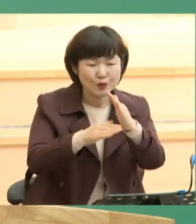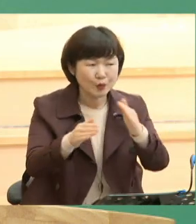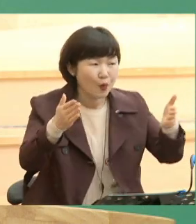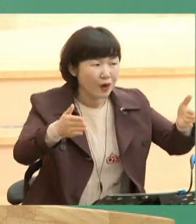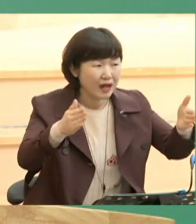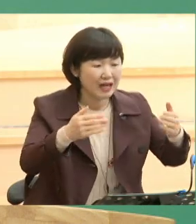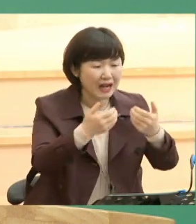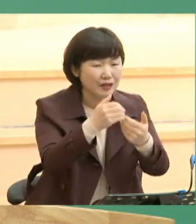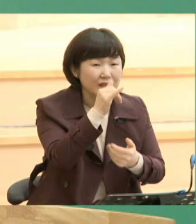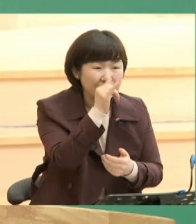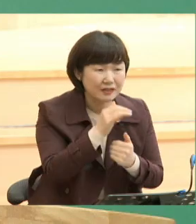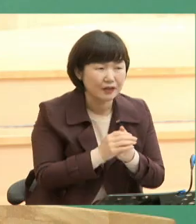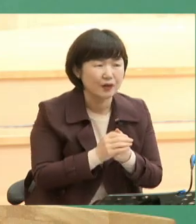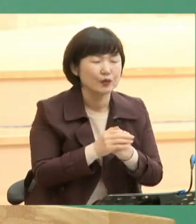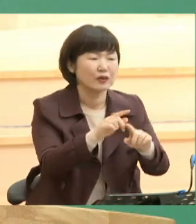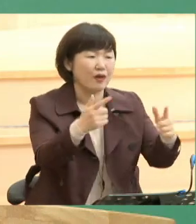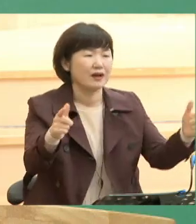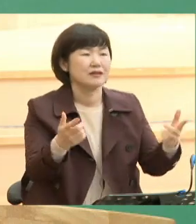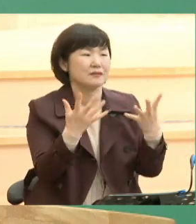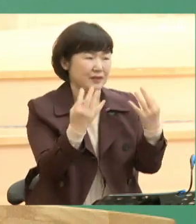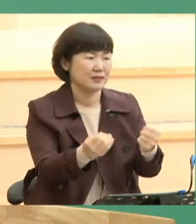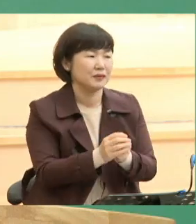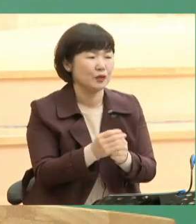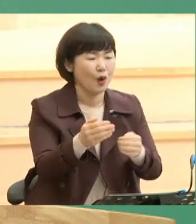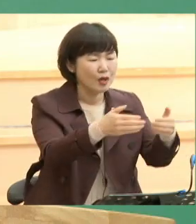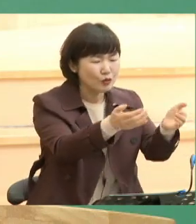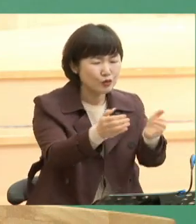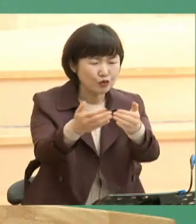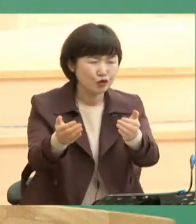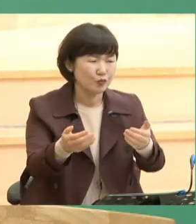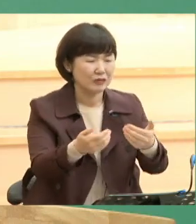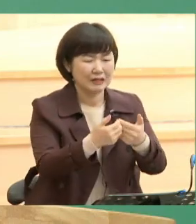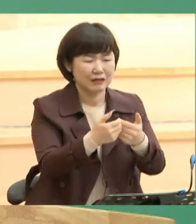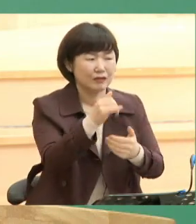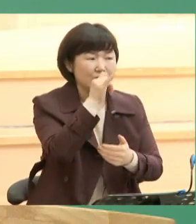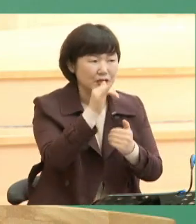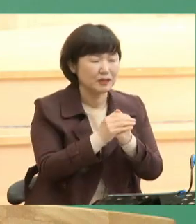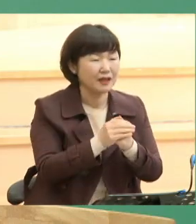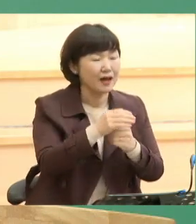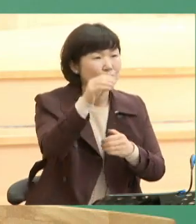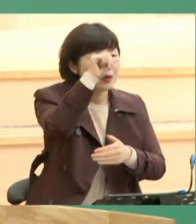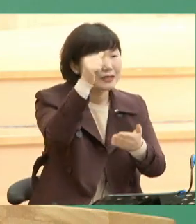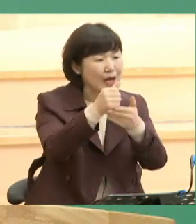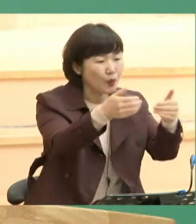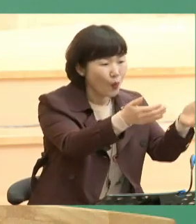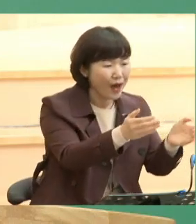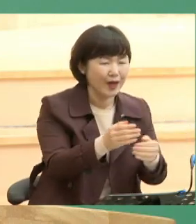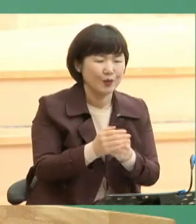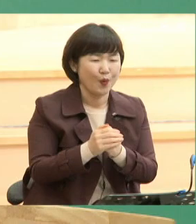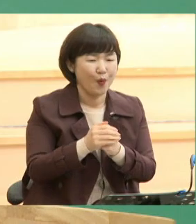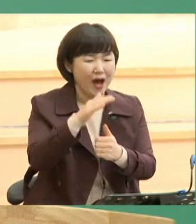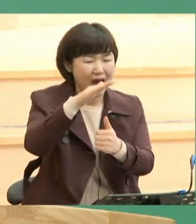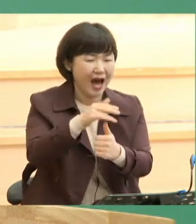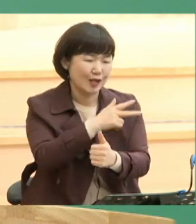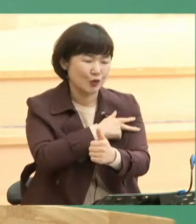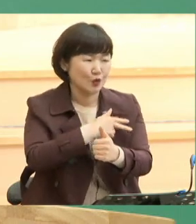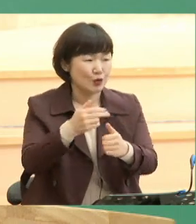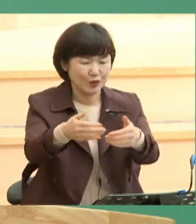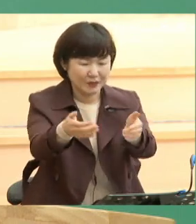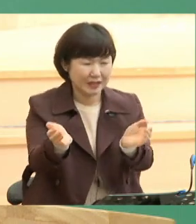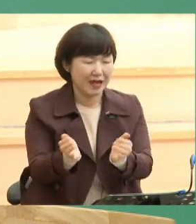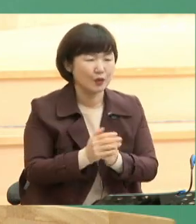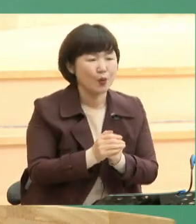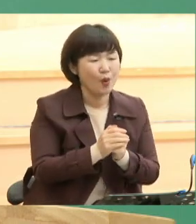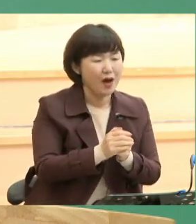있어요 뭐뭐 않아 지겠죠 그 그럴까 그룹간에 갈등 됐습니다 방에 와 안수집사회 갈 개척